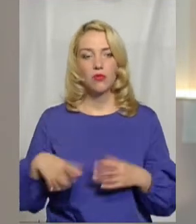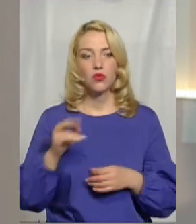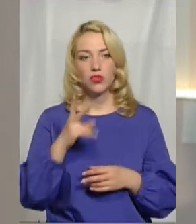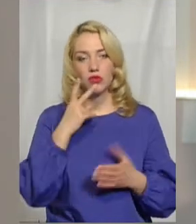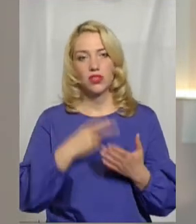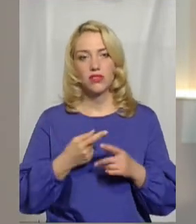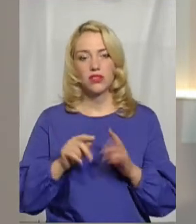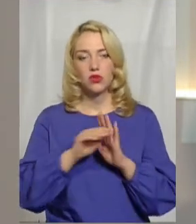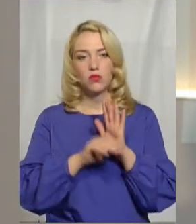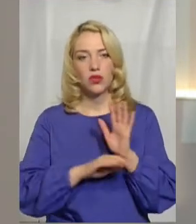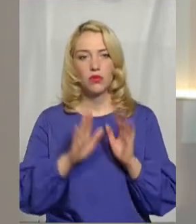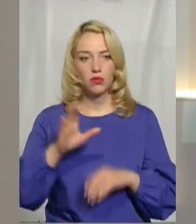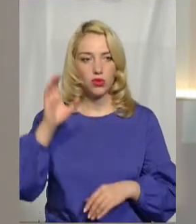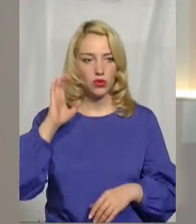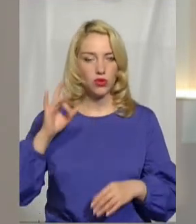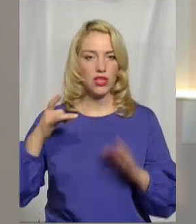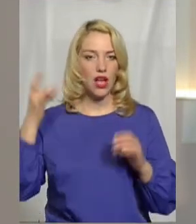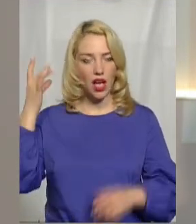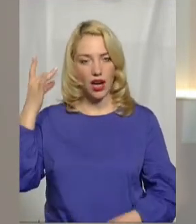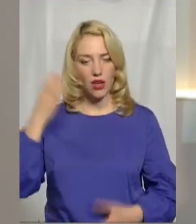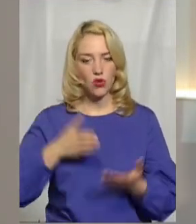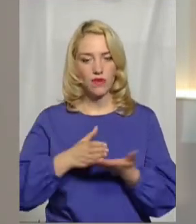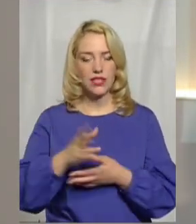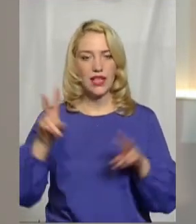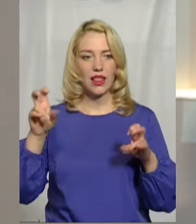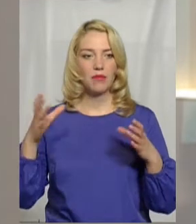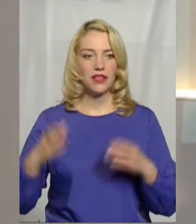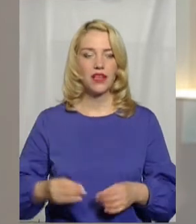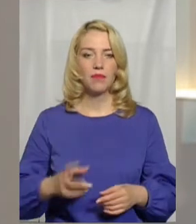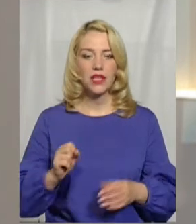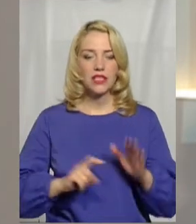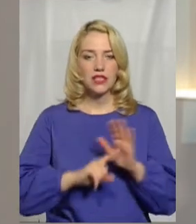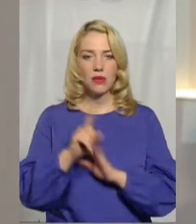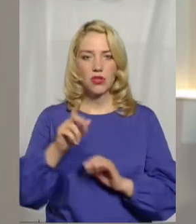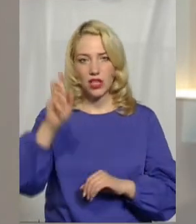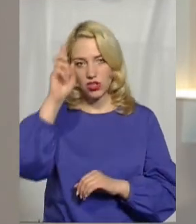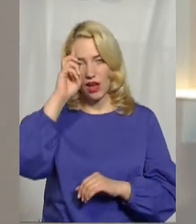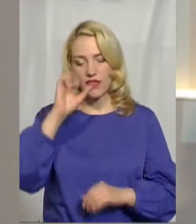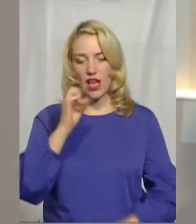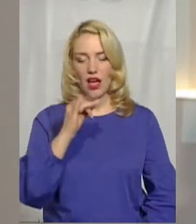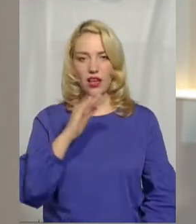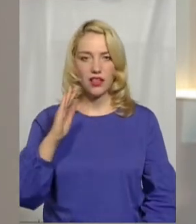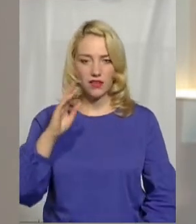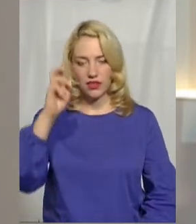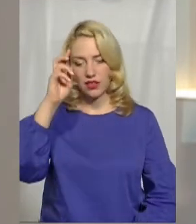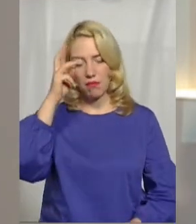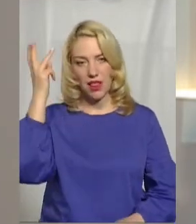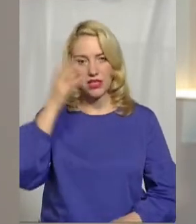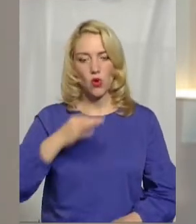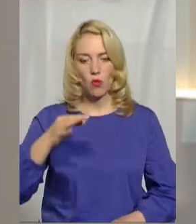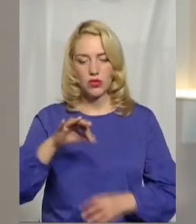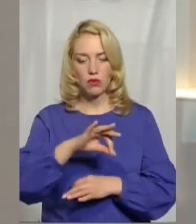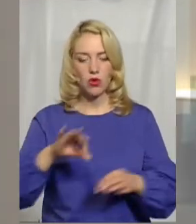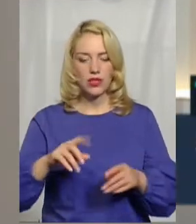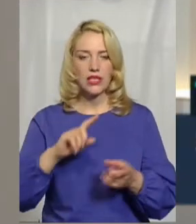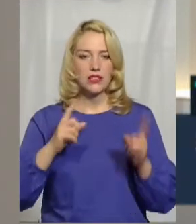хто дивиться програму і буде слухати радіоверсію теми дня. Започаткований Державним архівом Хмельницької області проєкт